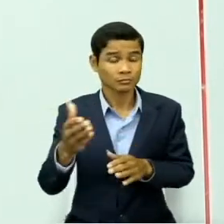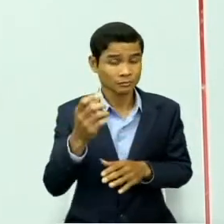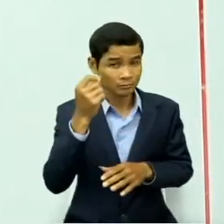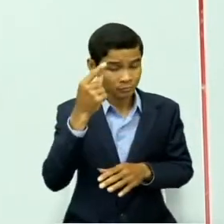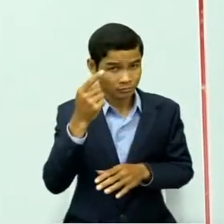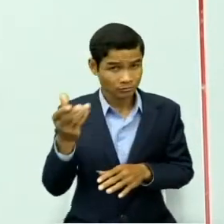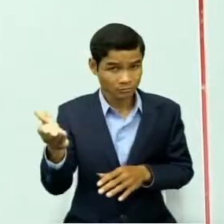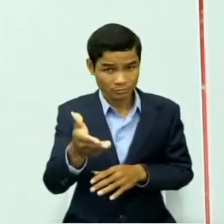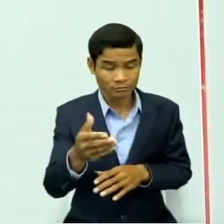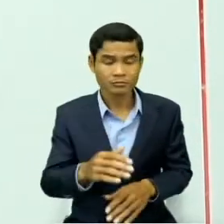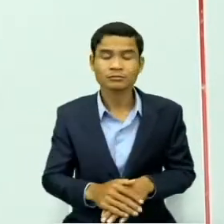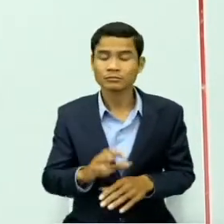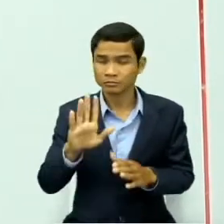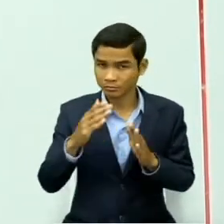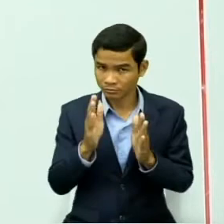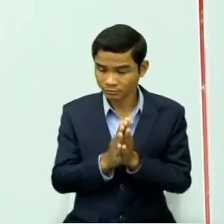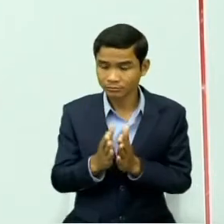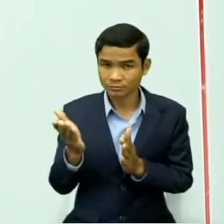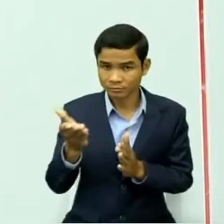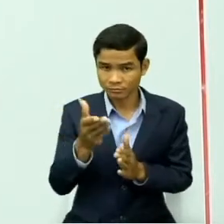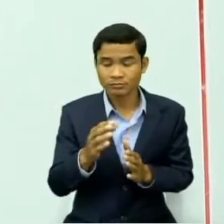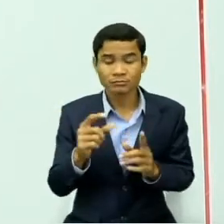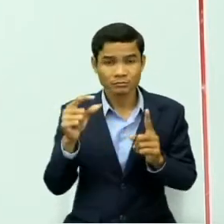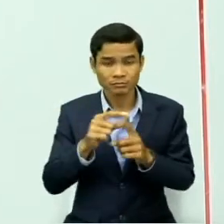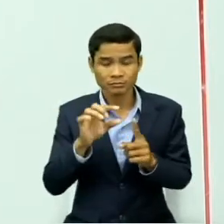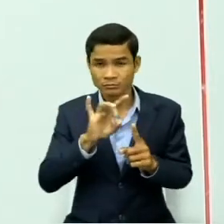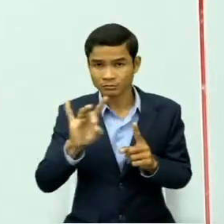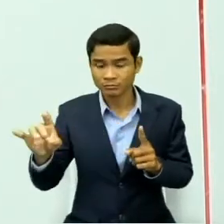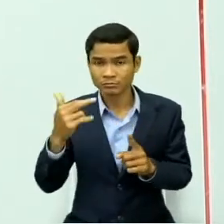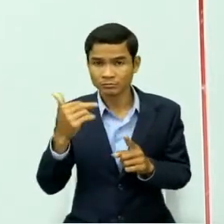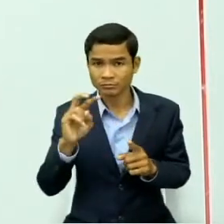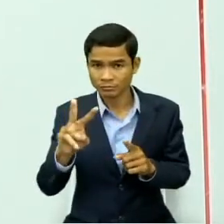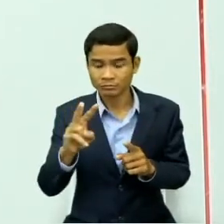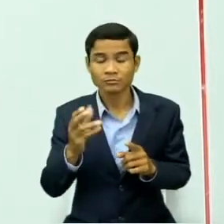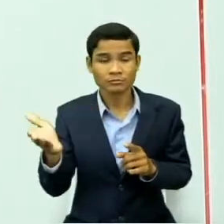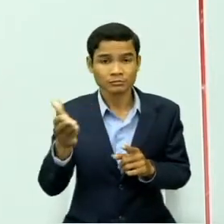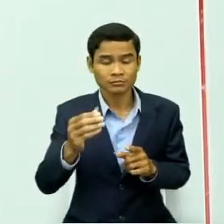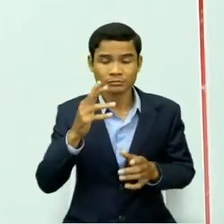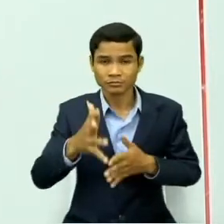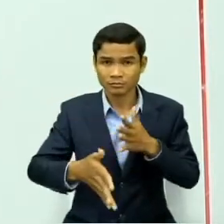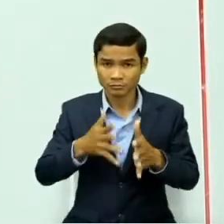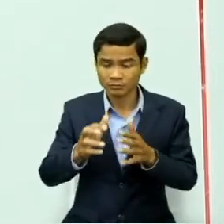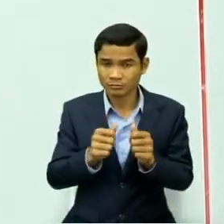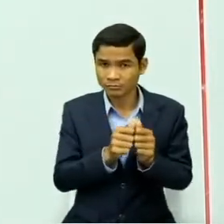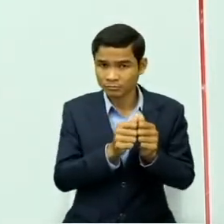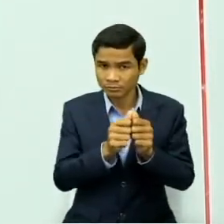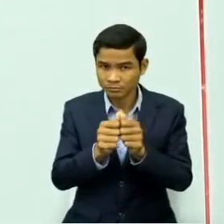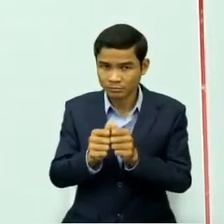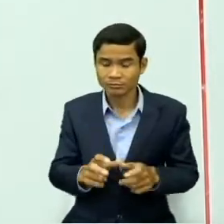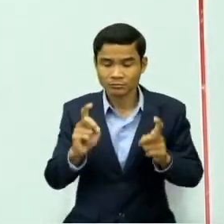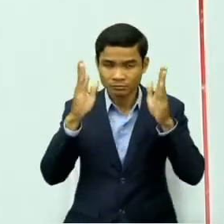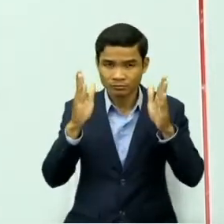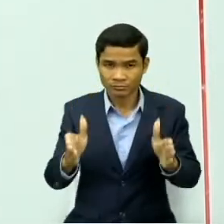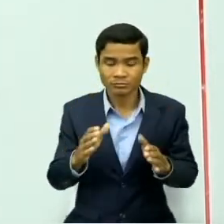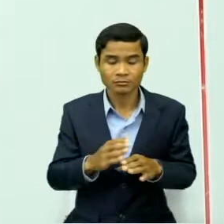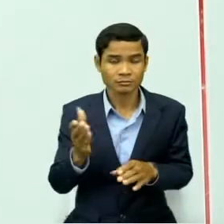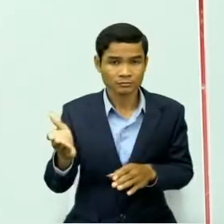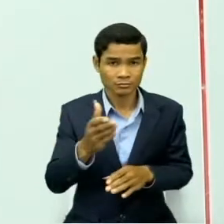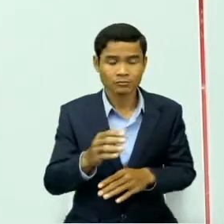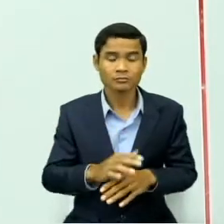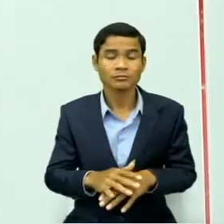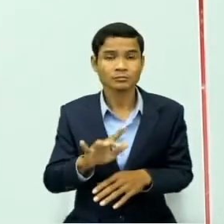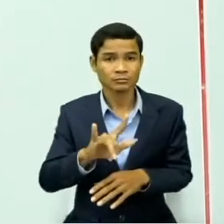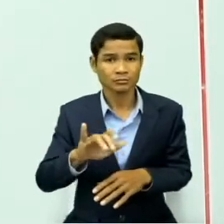này con chà ọc con này là chiêng tì bí con tìm khốn ám chứ mùi nè kru tặng ọc nì á chà chà mơ chiêng tì